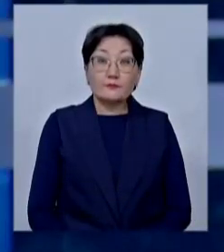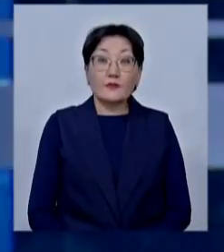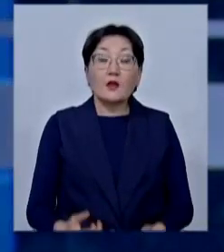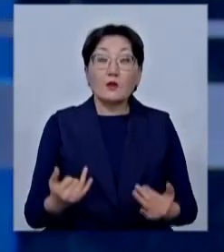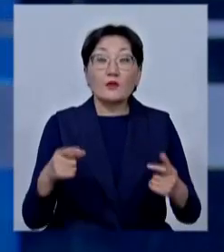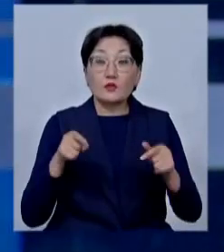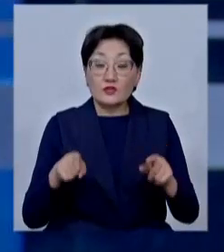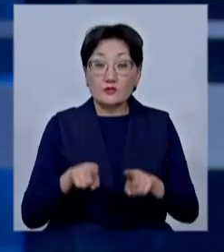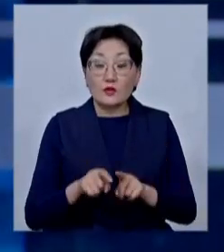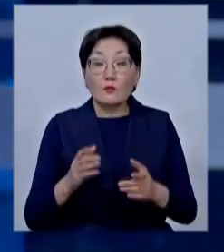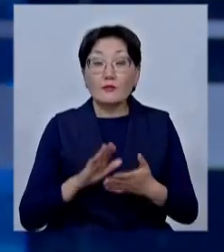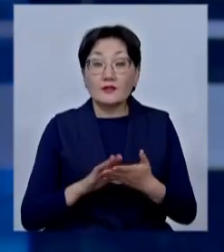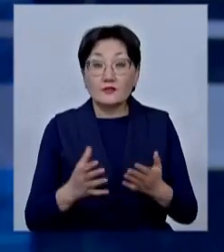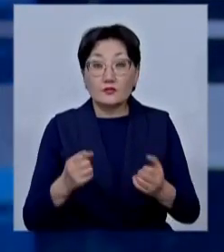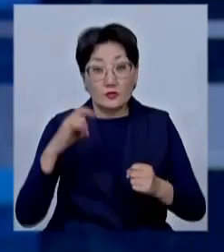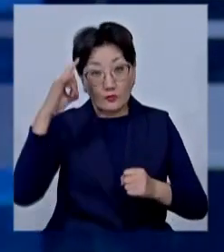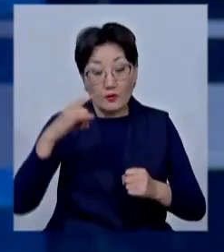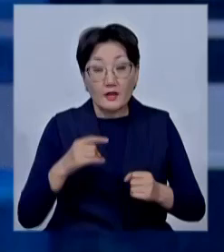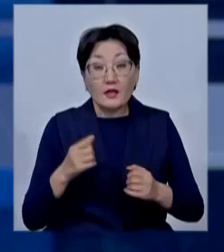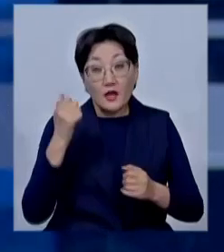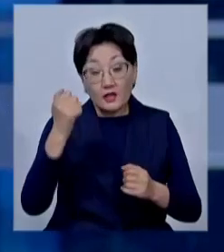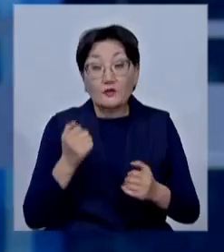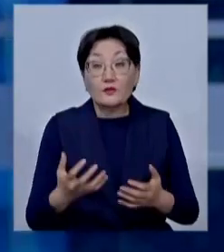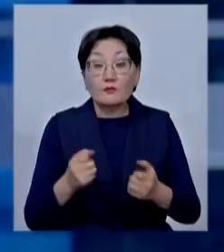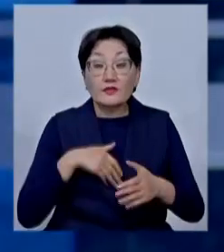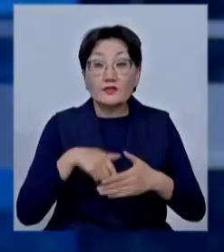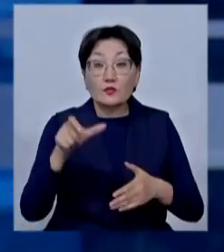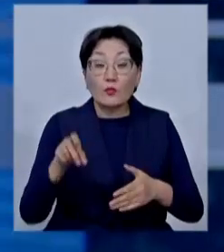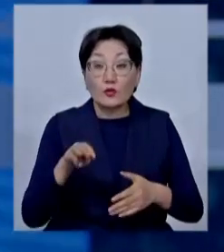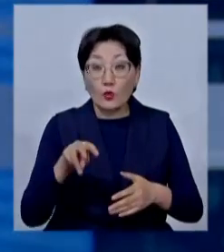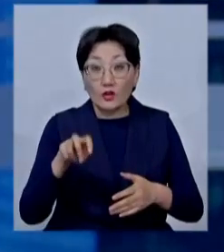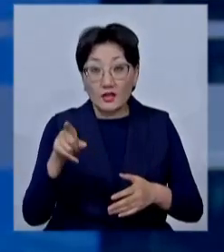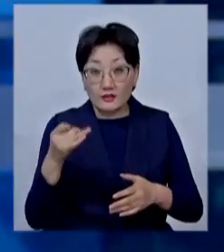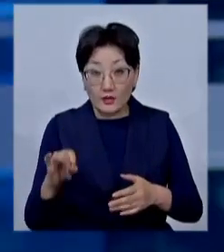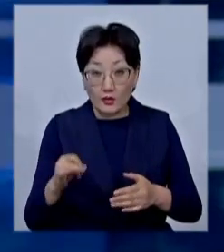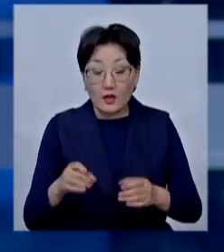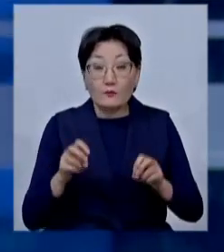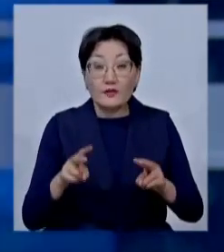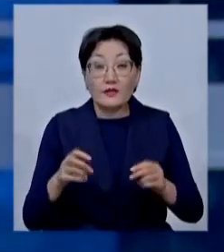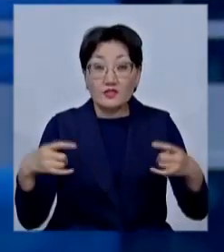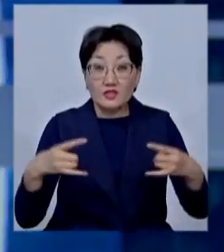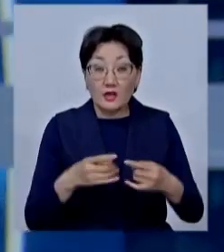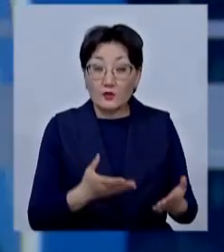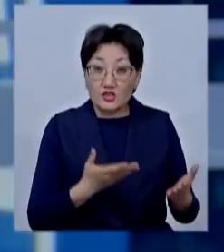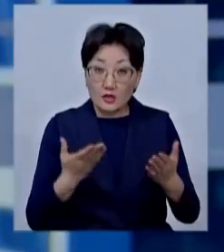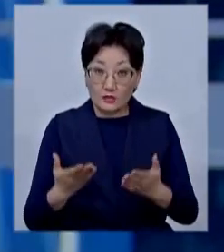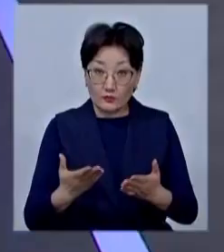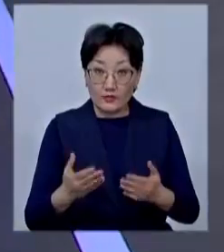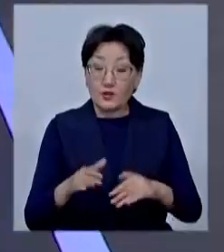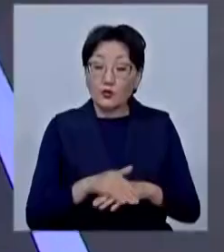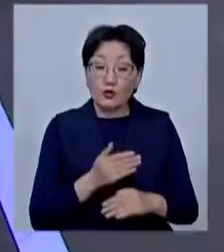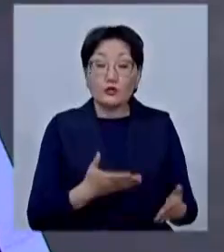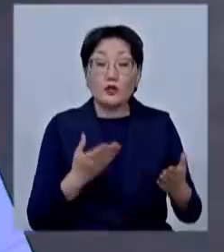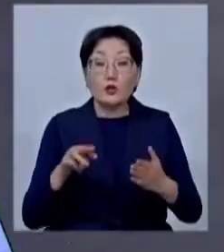Бүгін осындай марапат алып, елдің алғысына бөлінген волонтер Толғанай Жүнісбекованы арнайы студиямызға шақырған едік. Қош